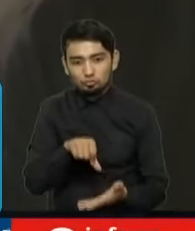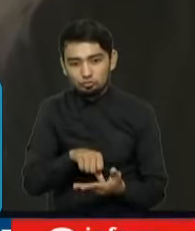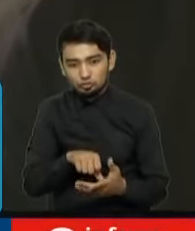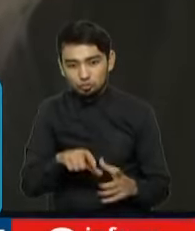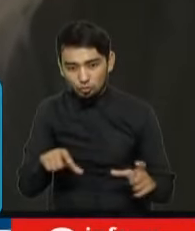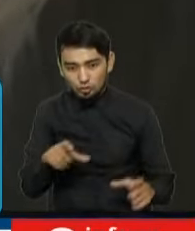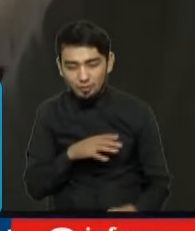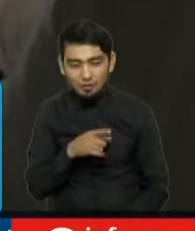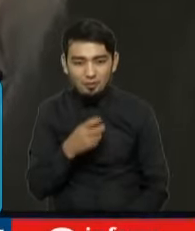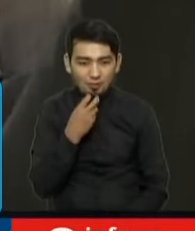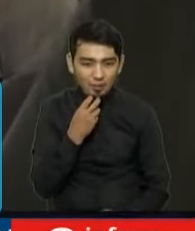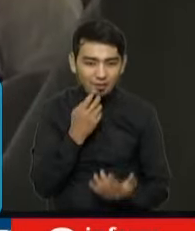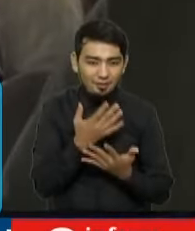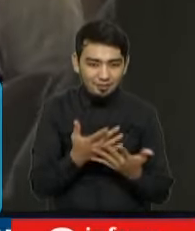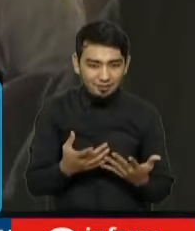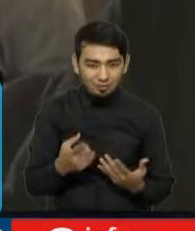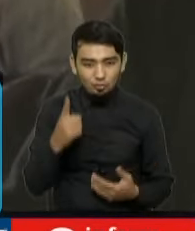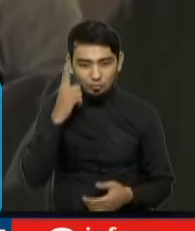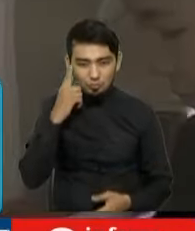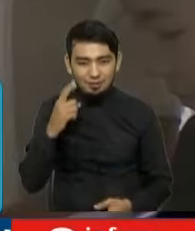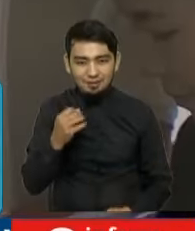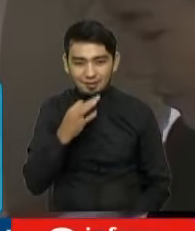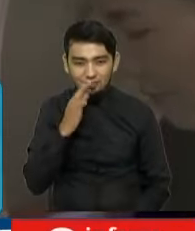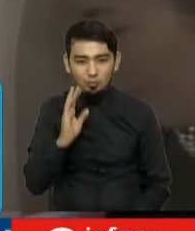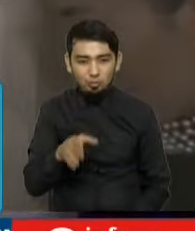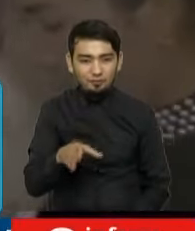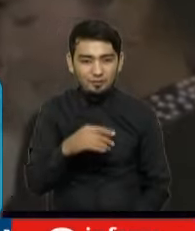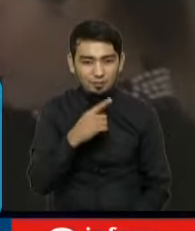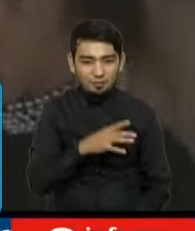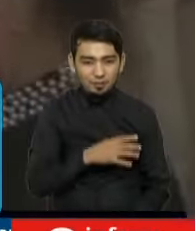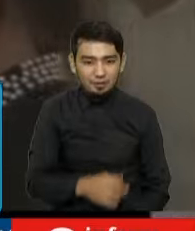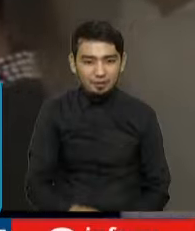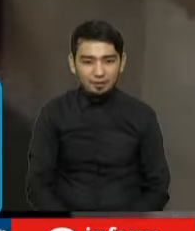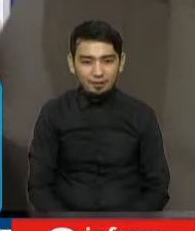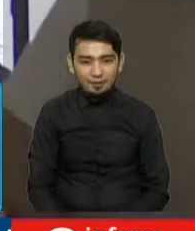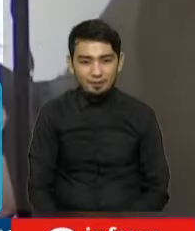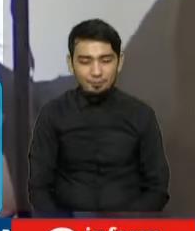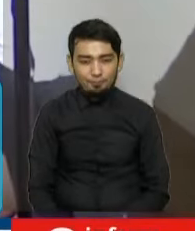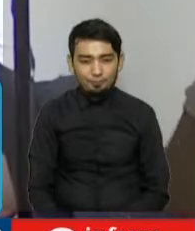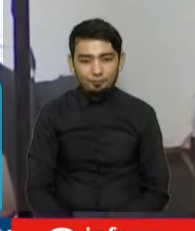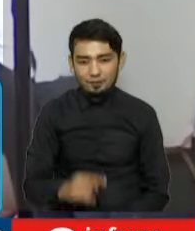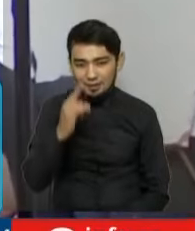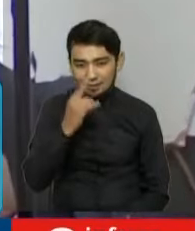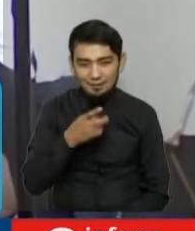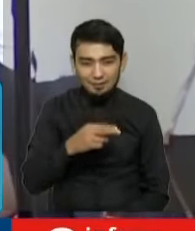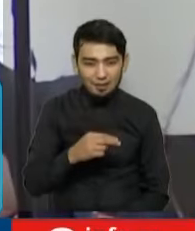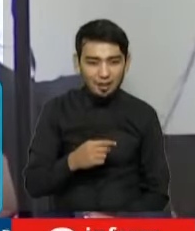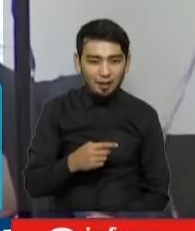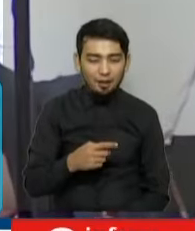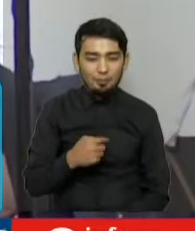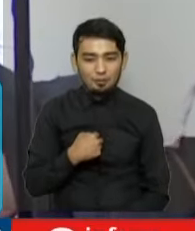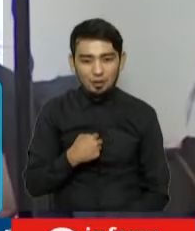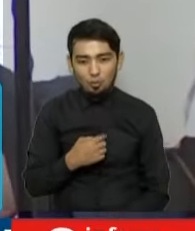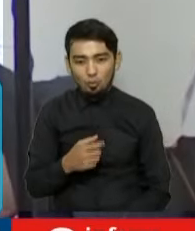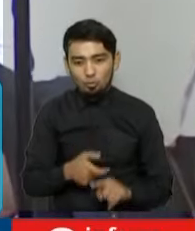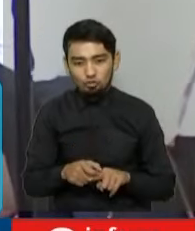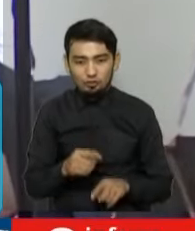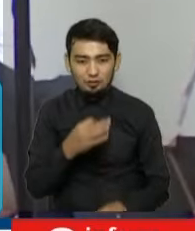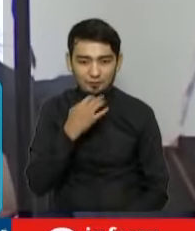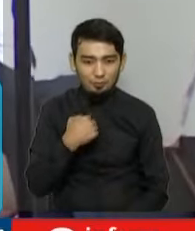да комедия көрермен көңілінен шығады деп отыр. Sabah programda da şunu söyledim. Қазақтармен жұмыс істеу маған өте ұнайды. Түбіміз